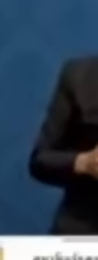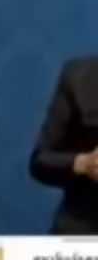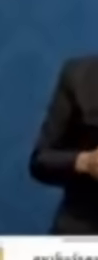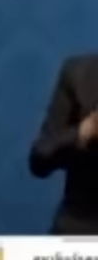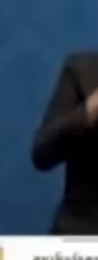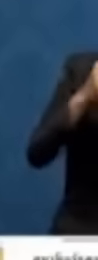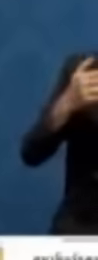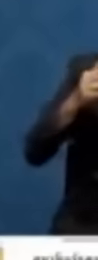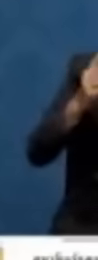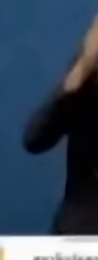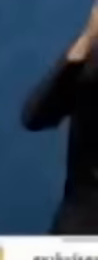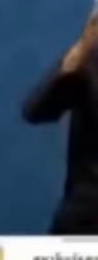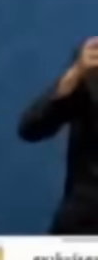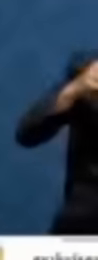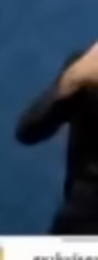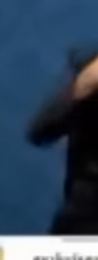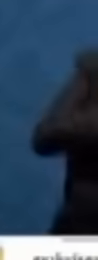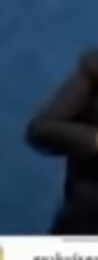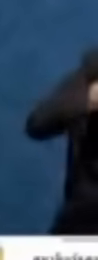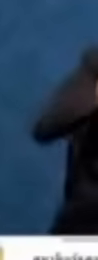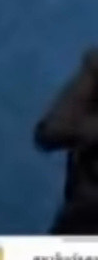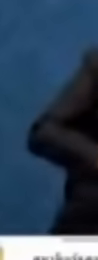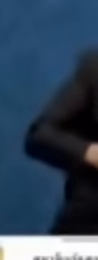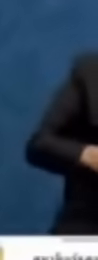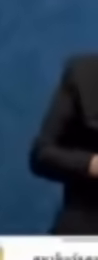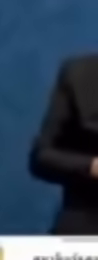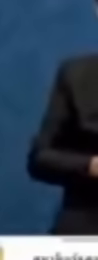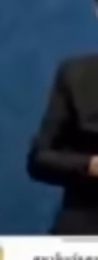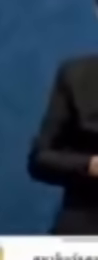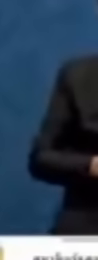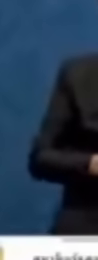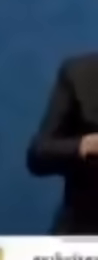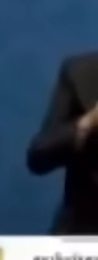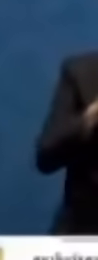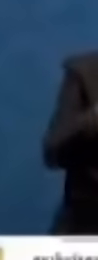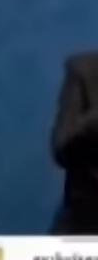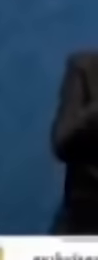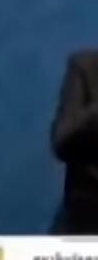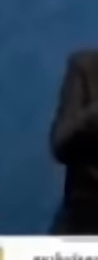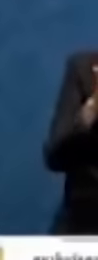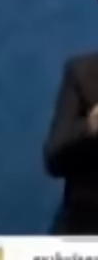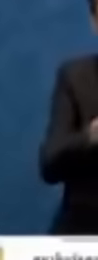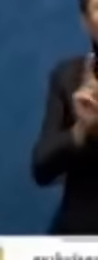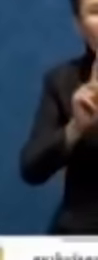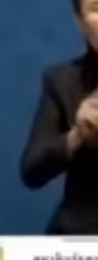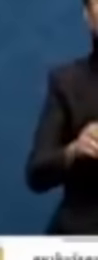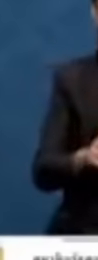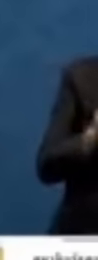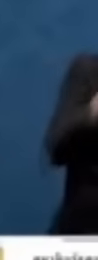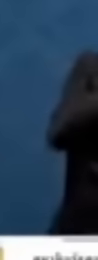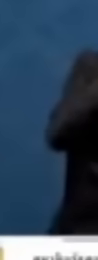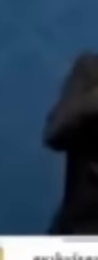าสร้างความยากลำบากให้กับแคนดิเดตนายกรัฐมนตรีของพวกท่านเองหรือแม้